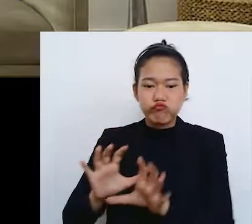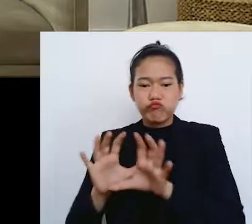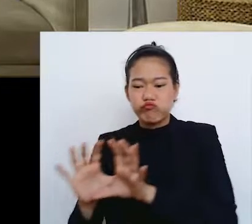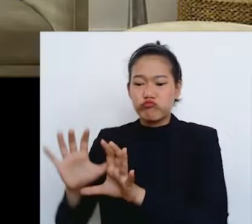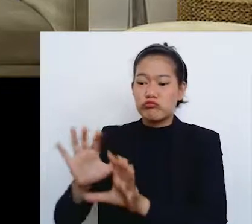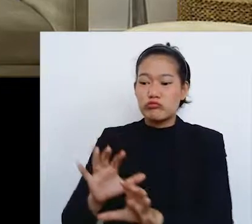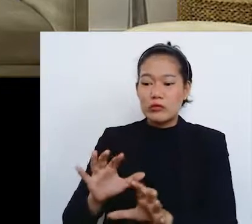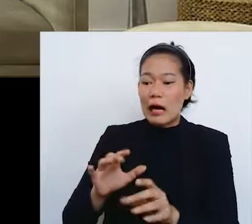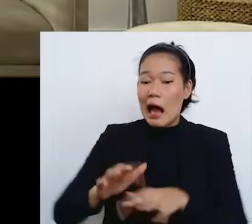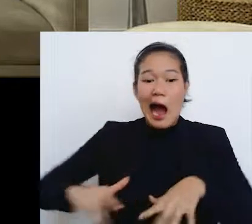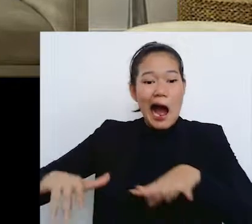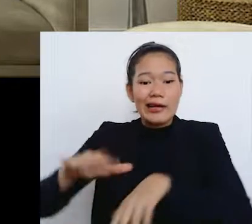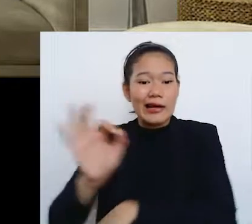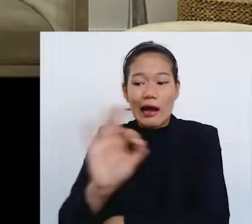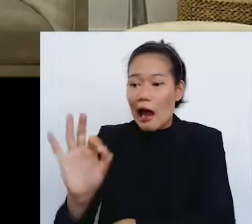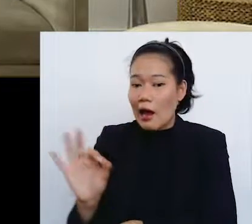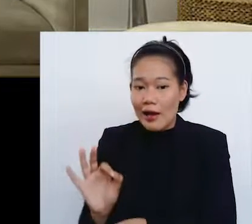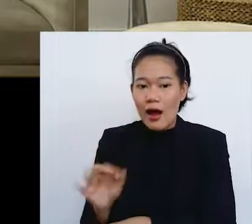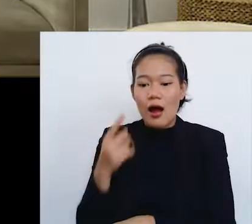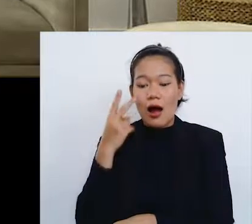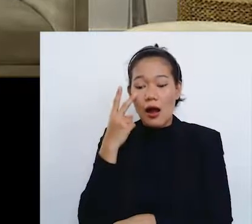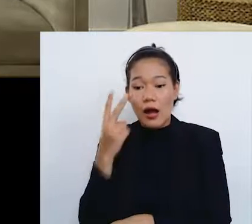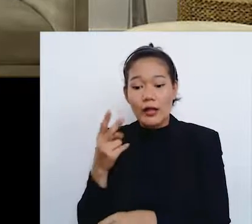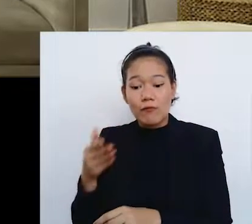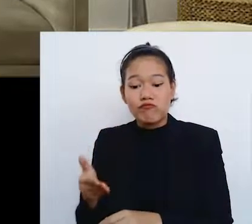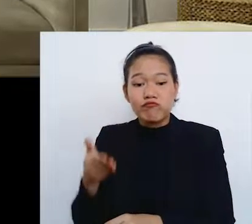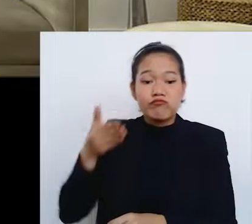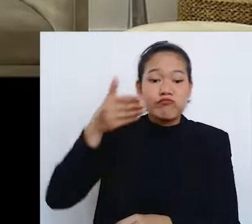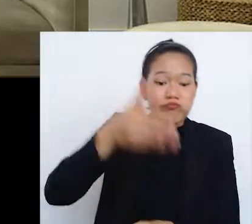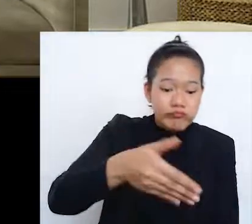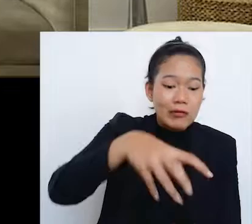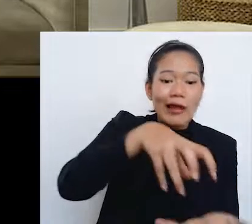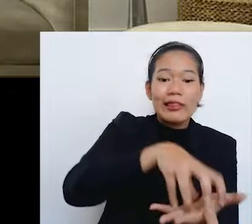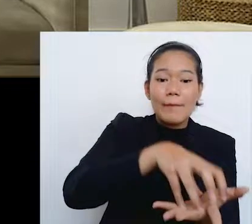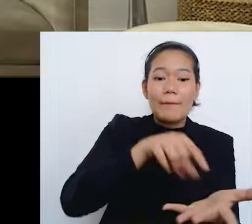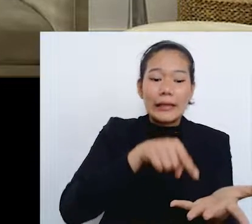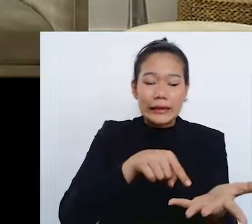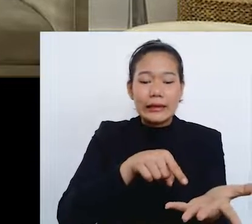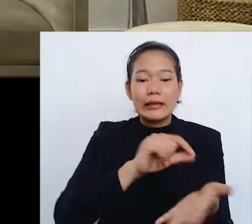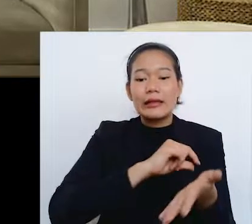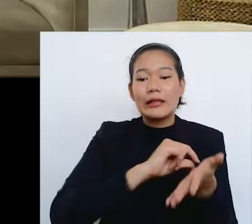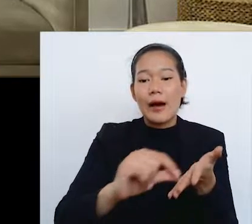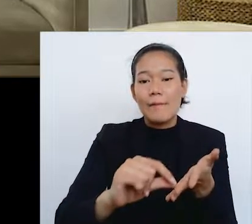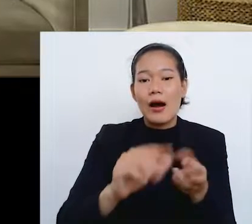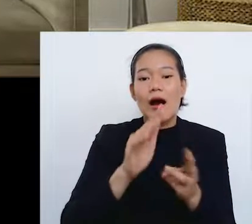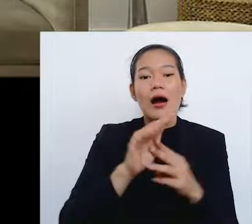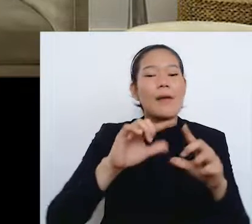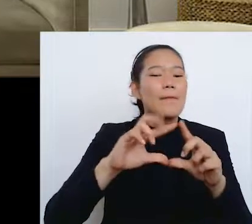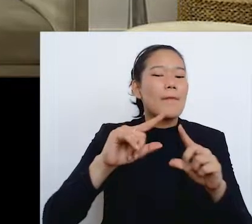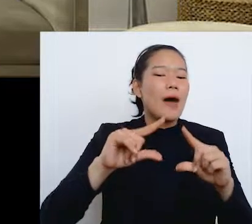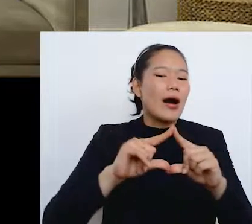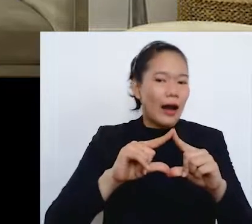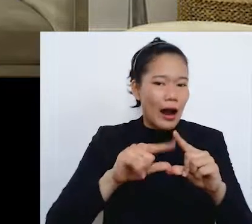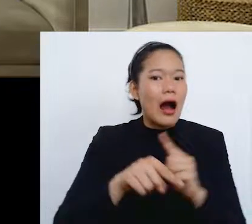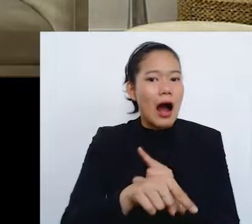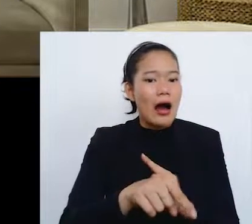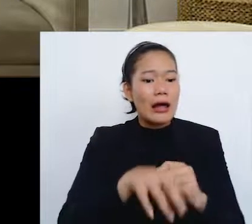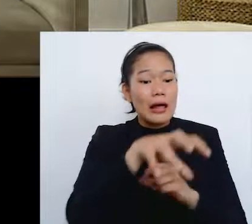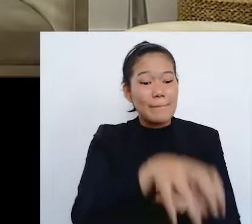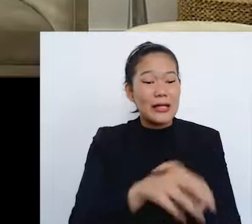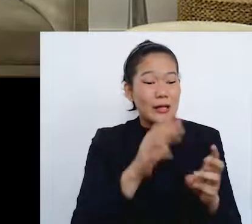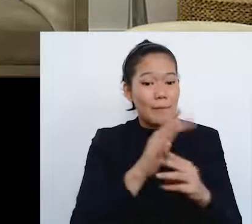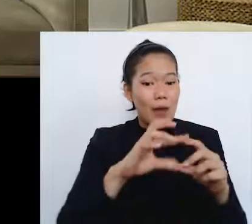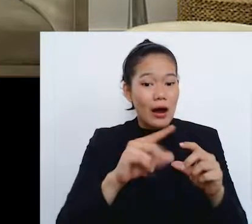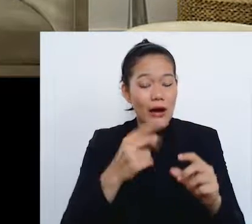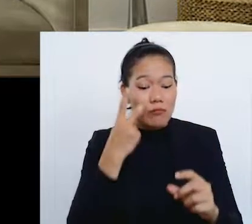tanpa air itu, tibalah mereka di sebuah tempat yang bernama Mara. Di